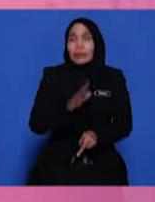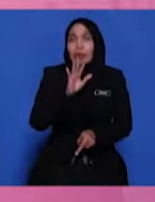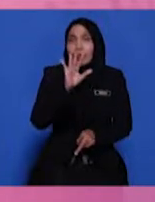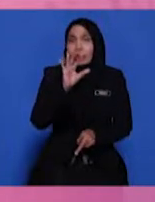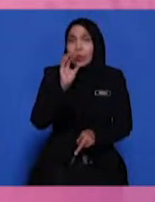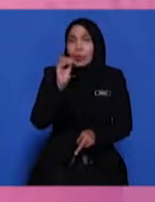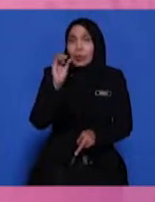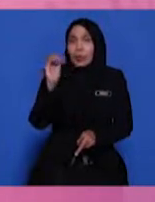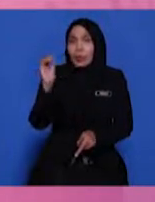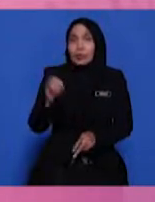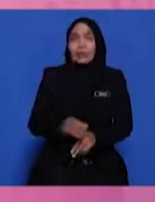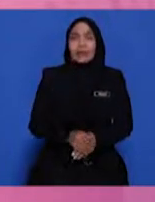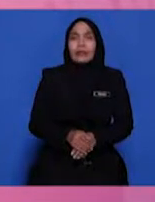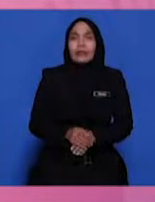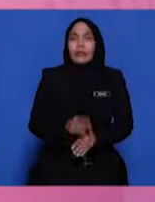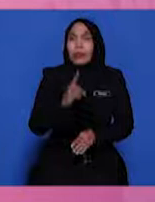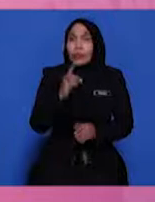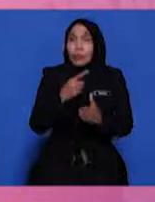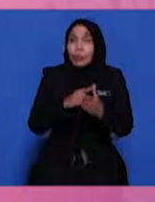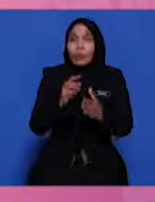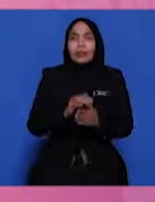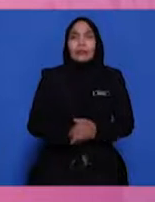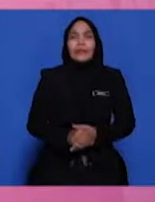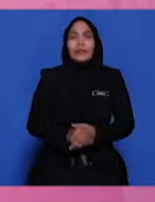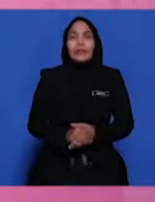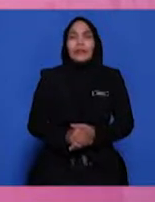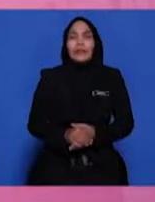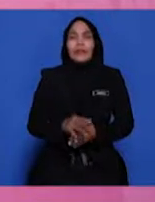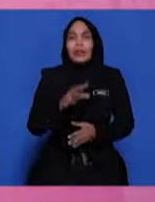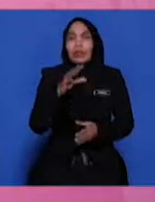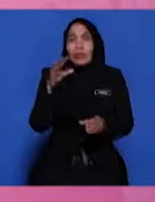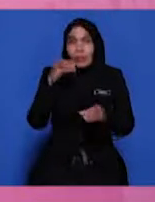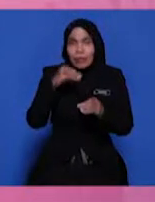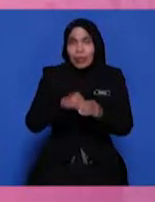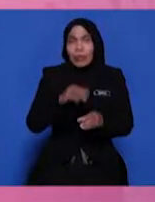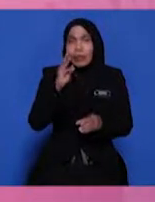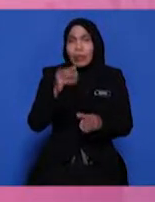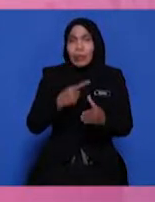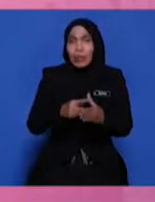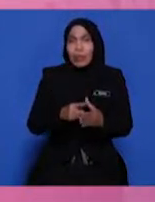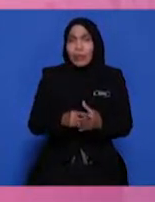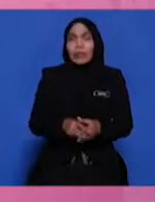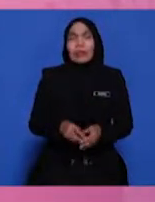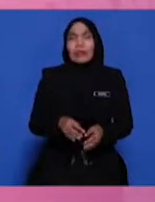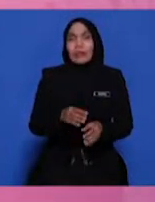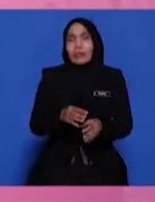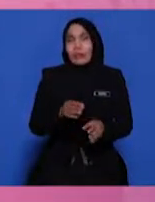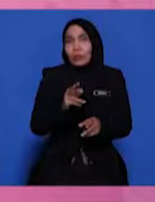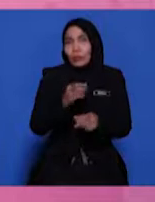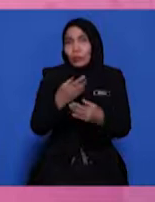beliau. Dan dalam 6 bulan, beliau dapat simpan sebanyak RM3,000.